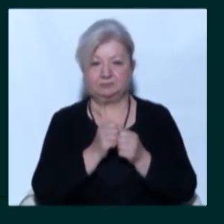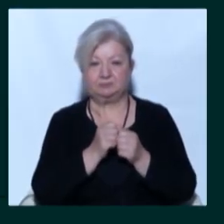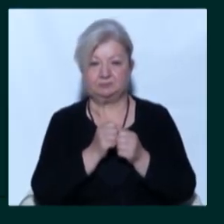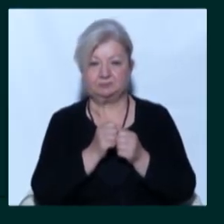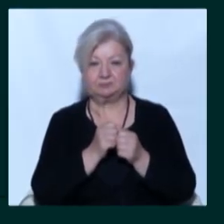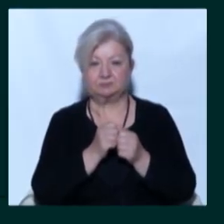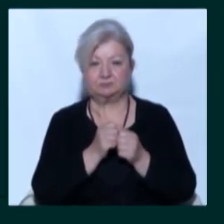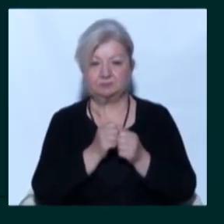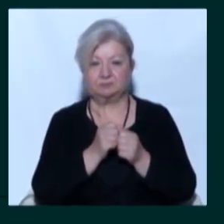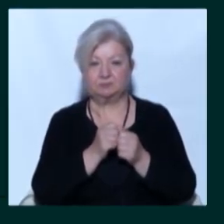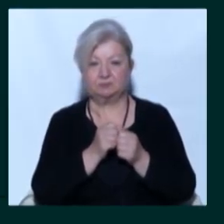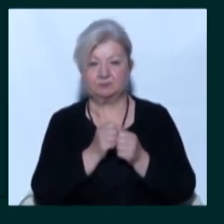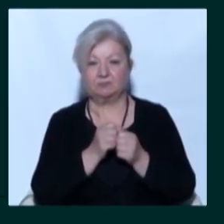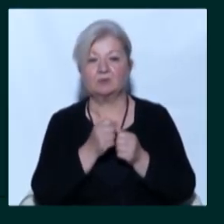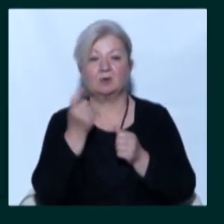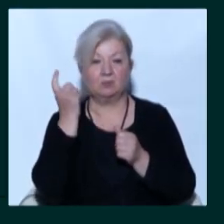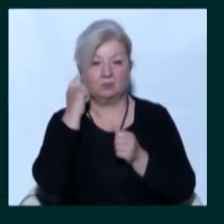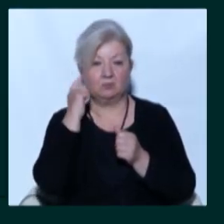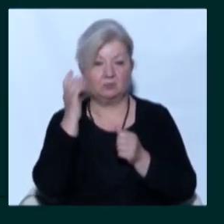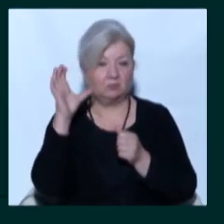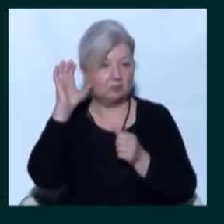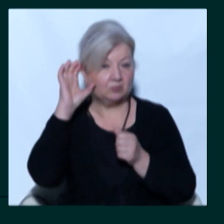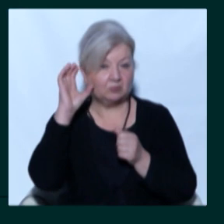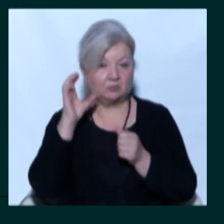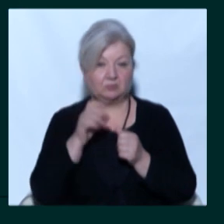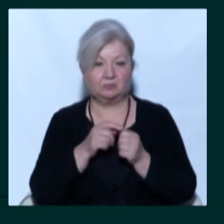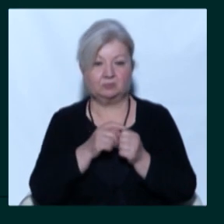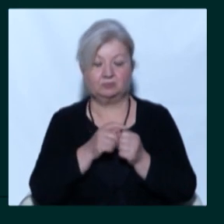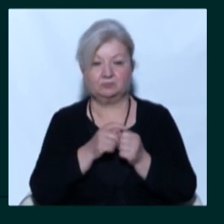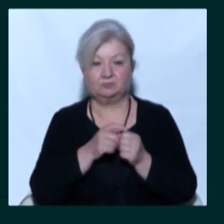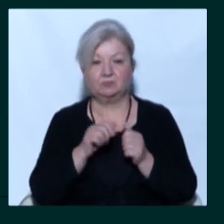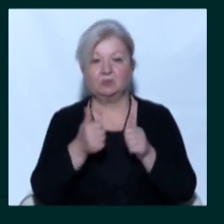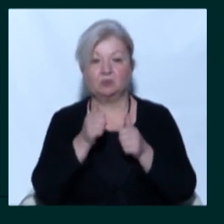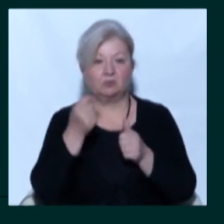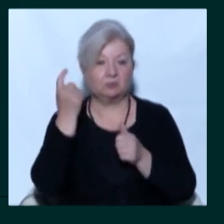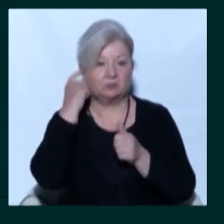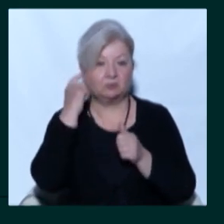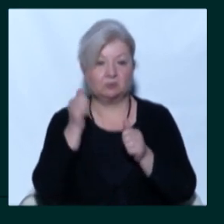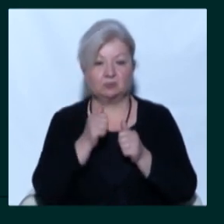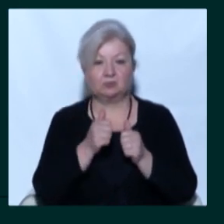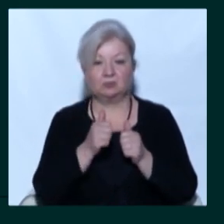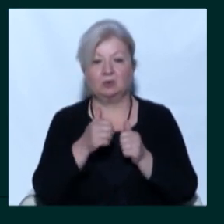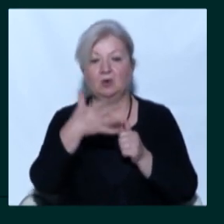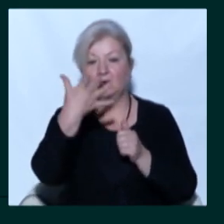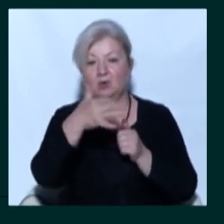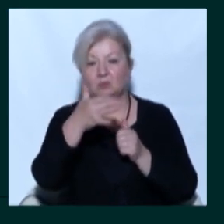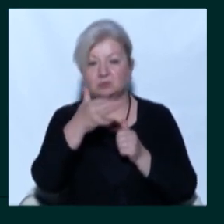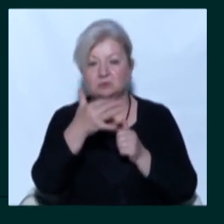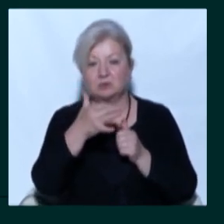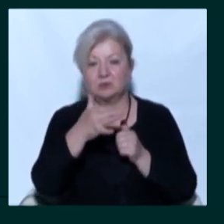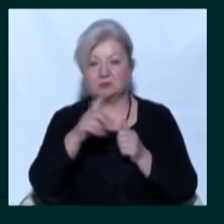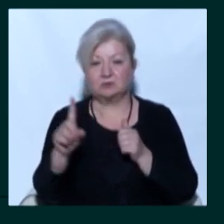მოვისმინოთ ეს ბგერები. როგორ გვესმის? 50 რხევა წამში. ალბათ ამჩნევთ, რომ ცუდად ისმის,